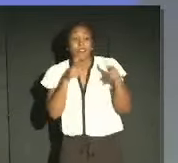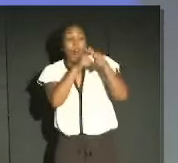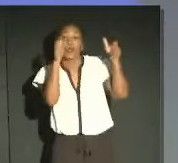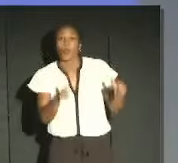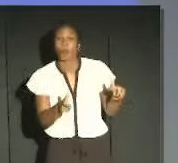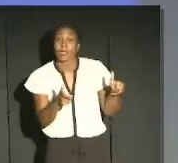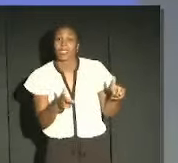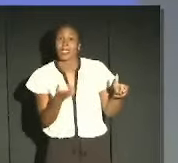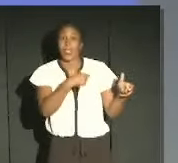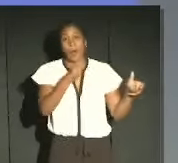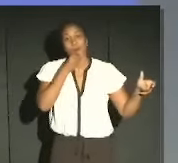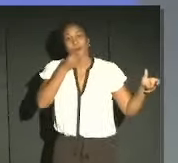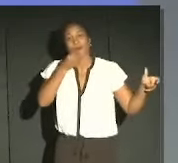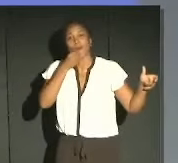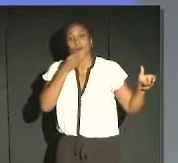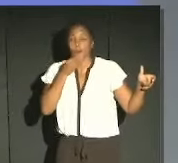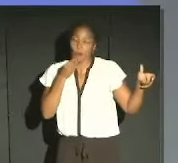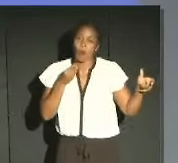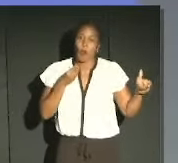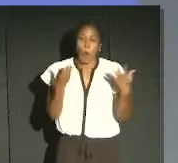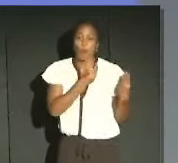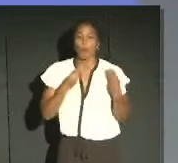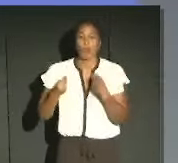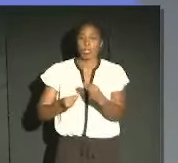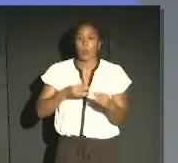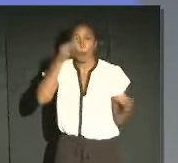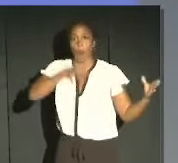avoir empoisonné un peuple